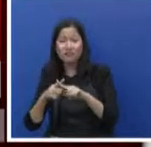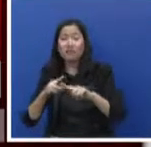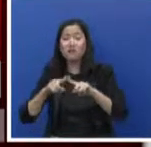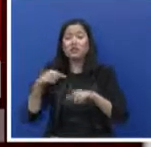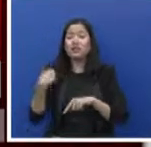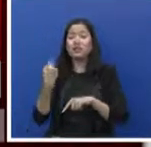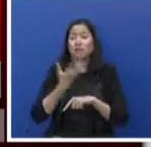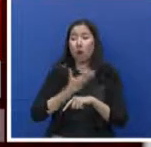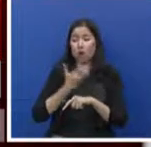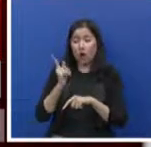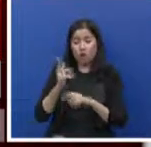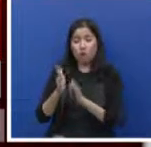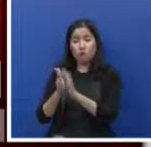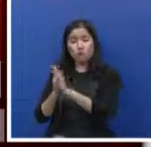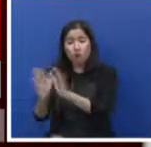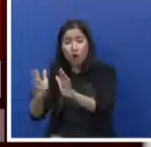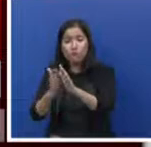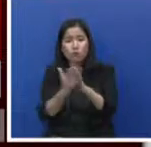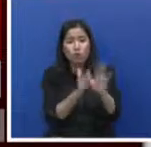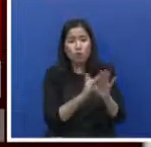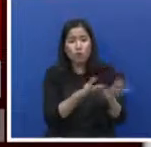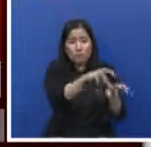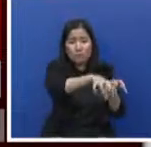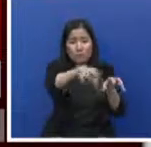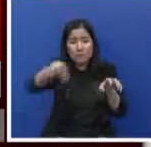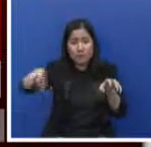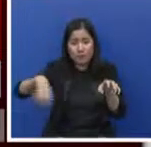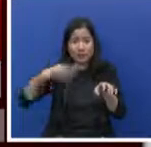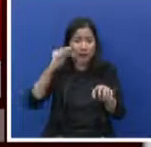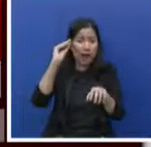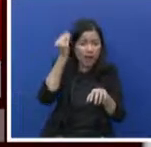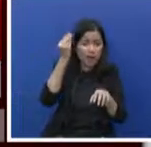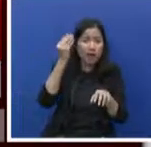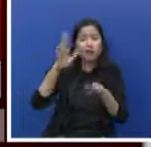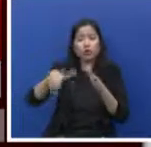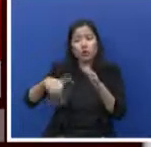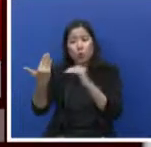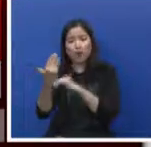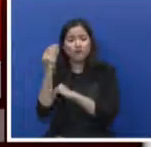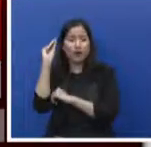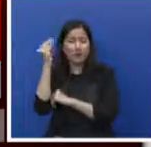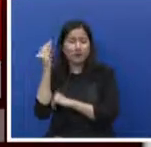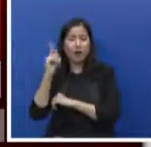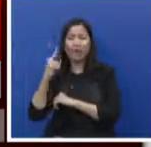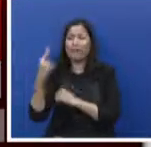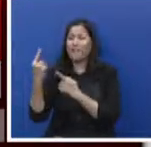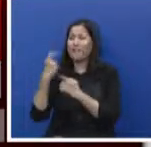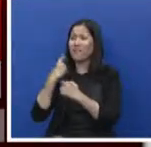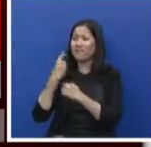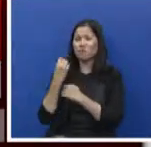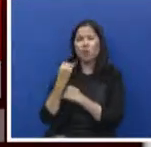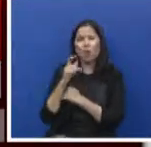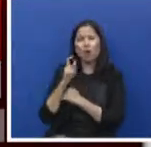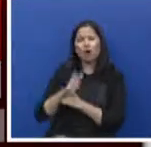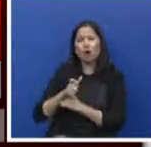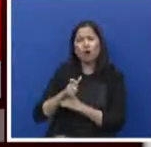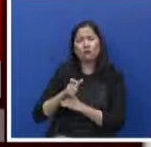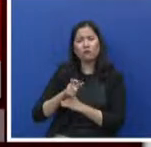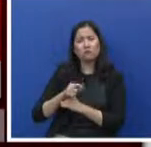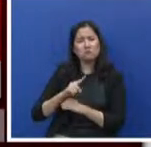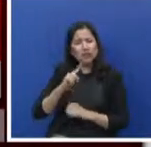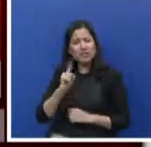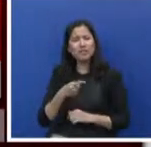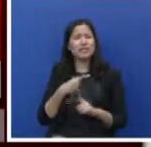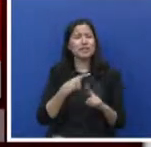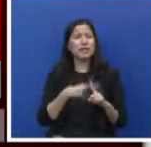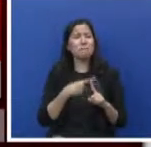akan membuka di beberapa sentra lokasi di Jakarta maupun di luar Jakarta. Jadi kalau mau ditanya tadi ya pasti jumlahnya beberapa